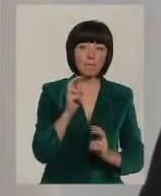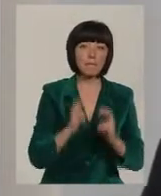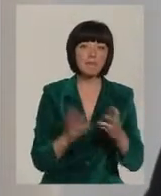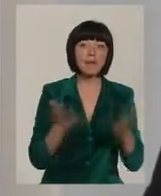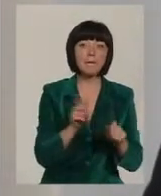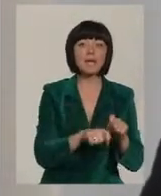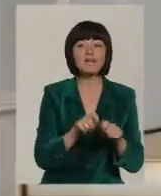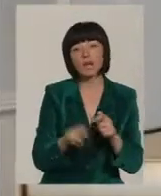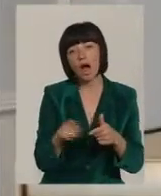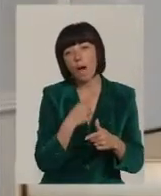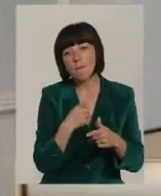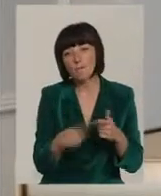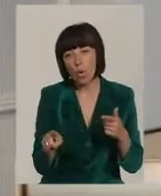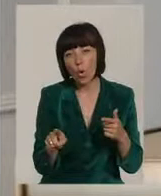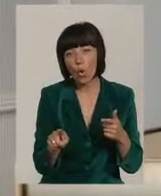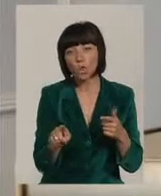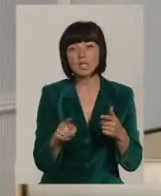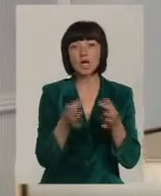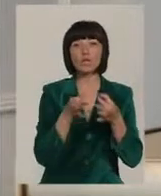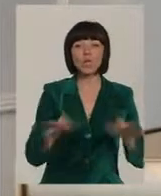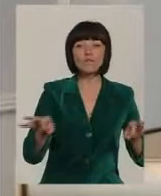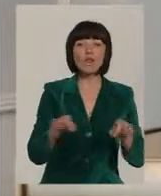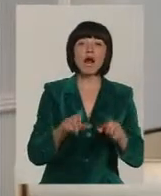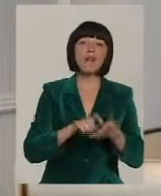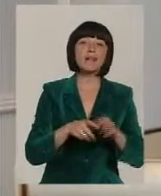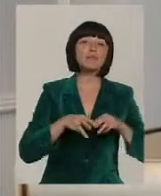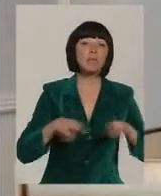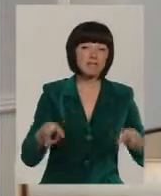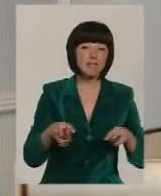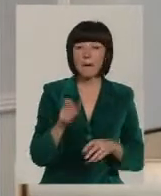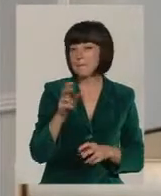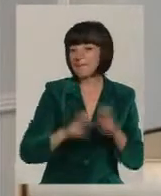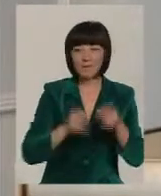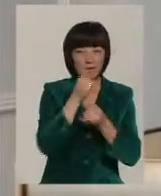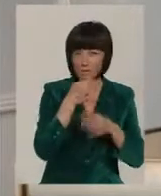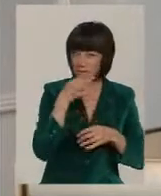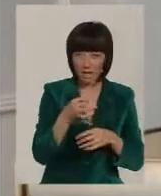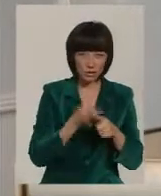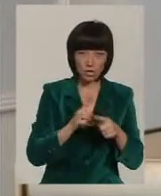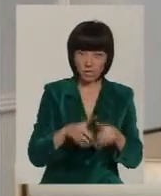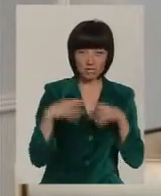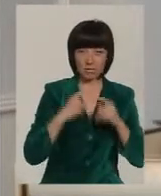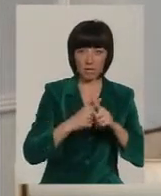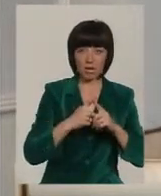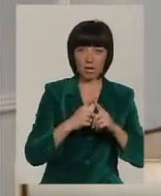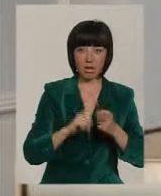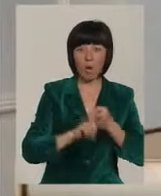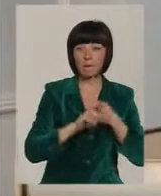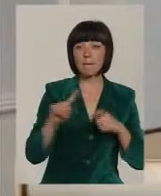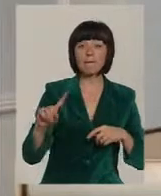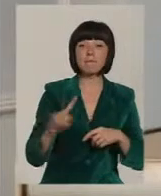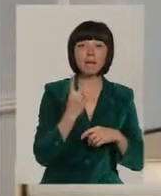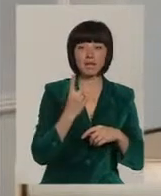яке перевіряється, або за дозволом Кабінету міністрів. Звичайно, що підприємство, не можна сказати, що воно не йде з нами на контакт. Перші